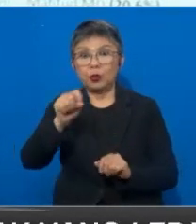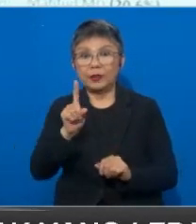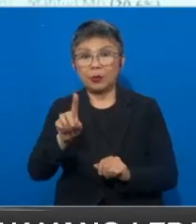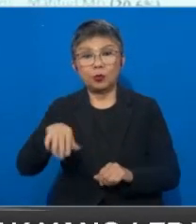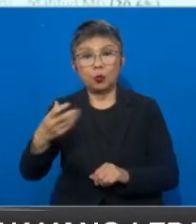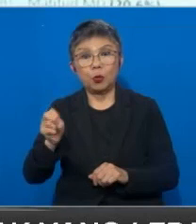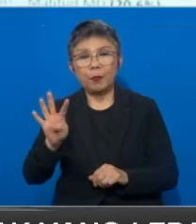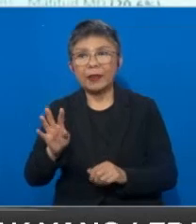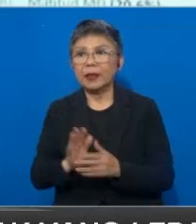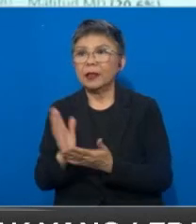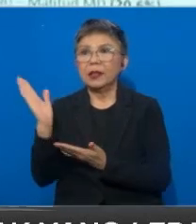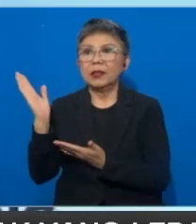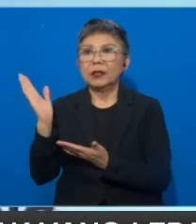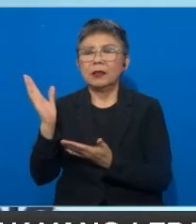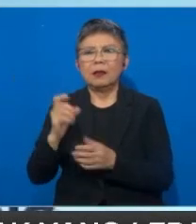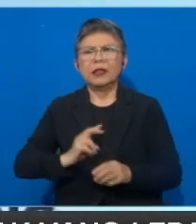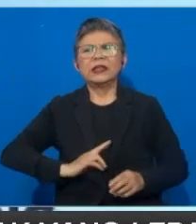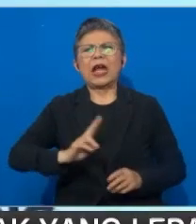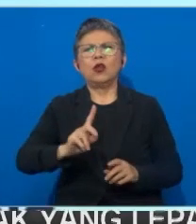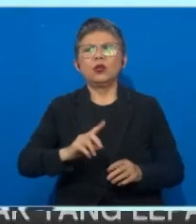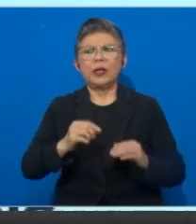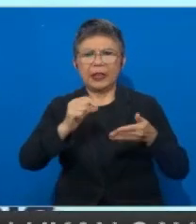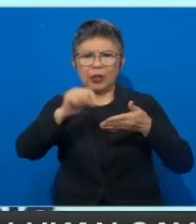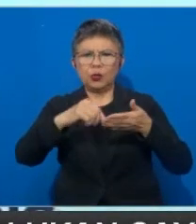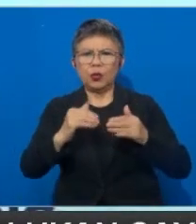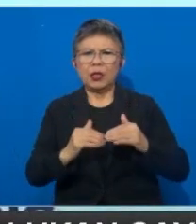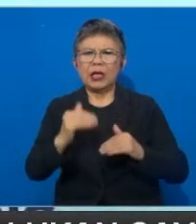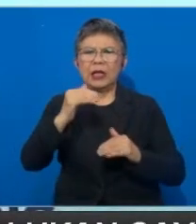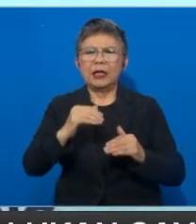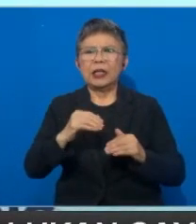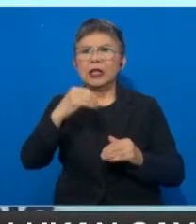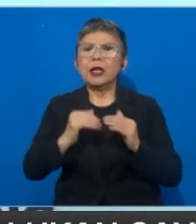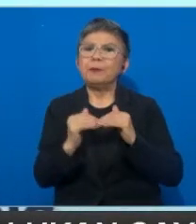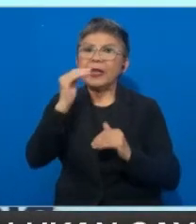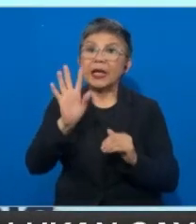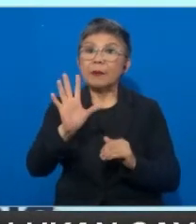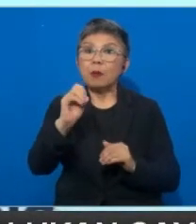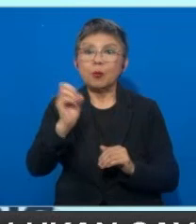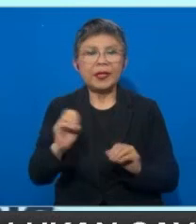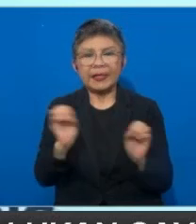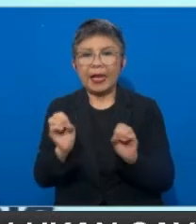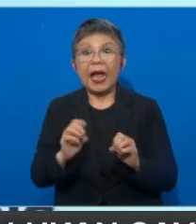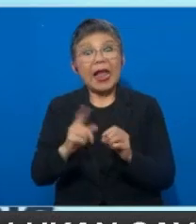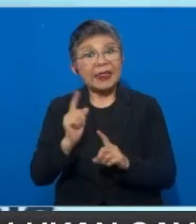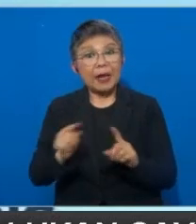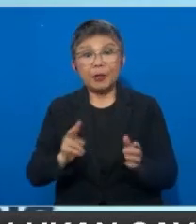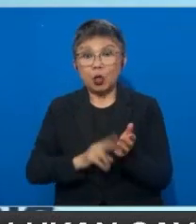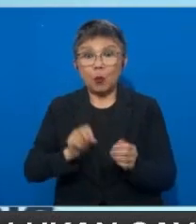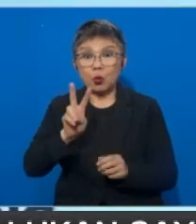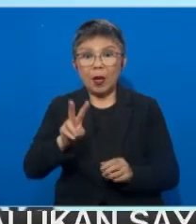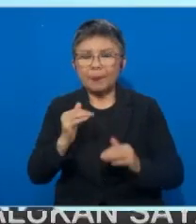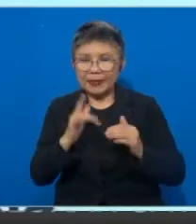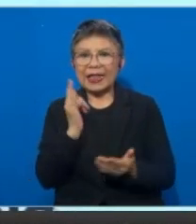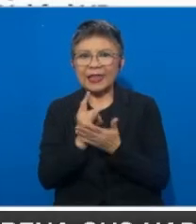2024. Tidak ada satupun paslon yang meraih elektabilitas lebih dari 50%, namun Prabowo Gibran masih berada di